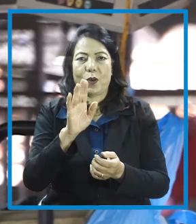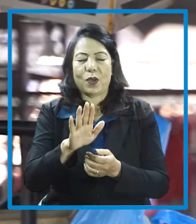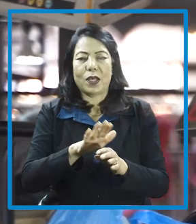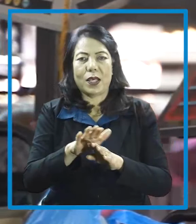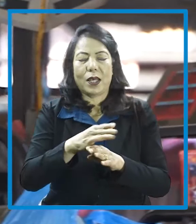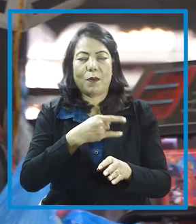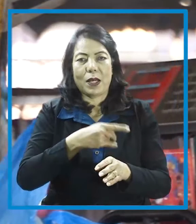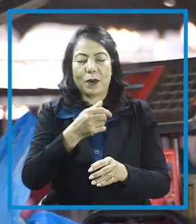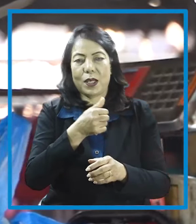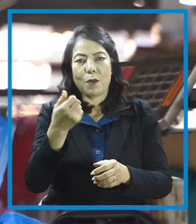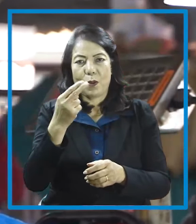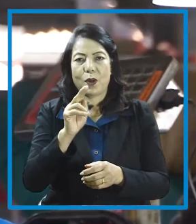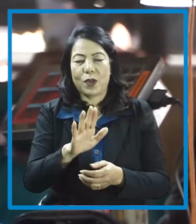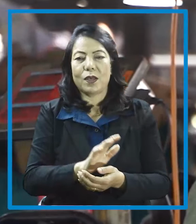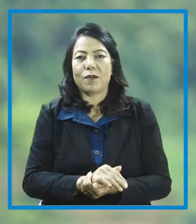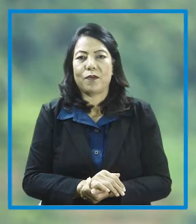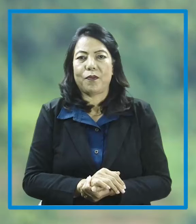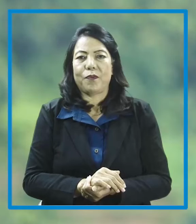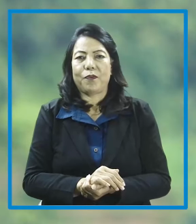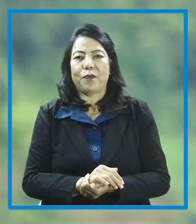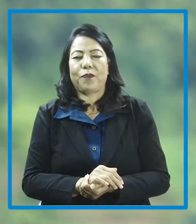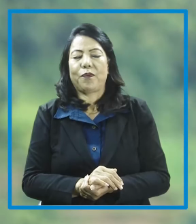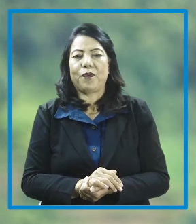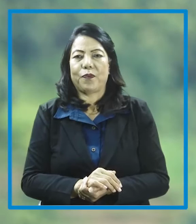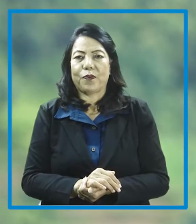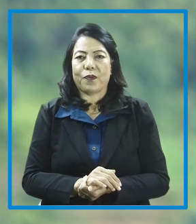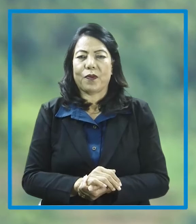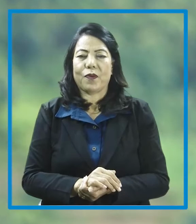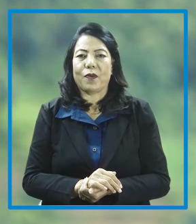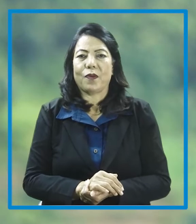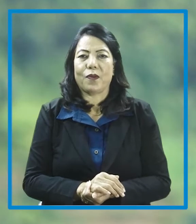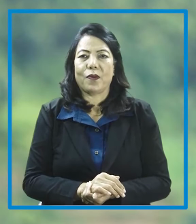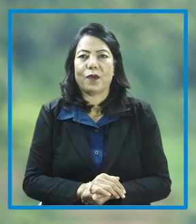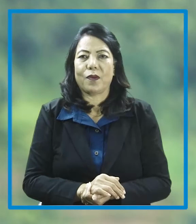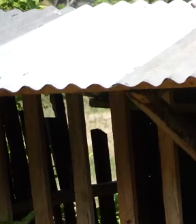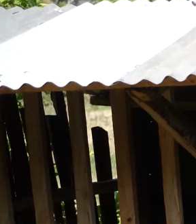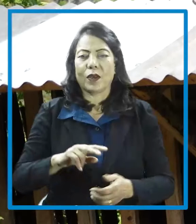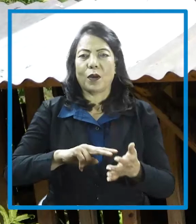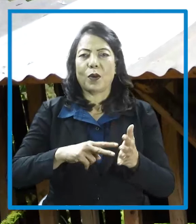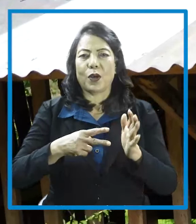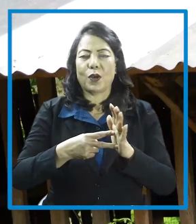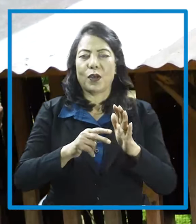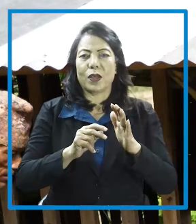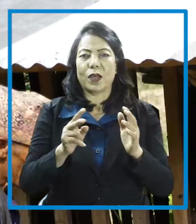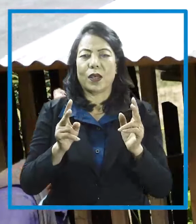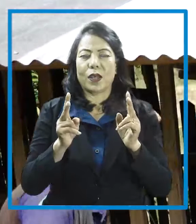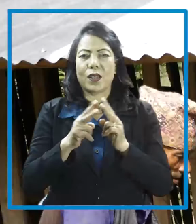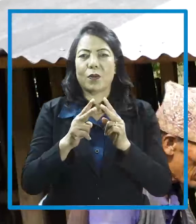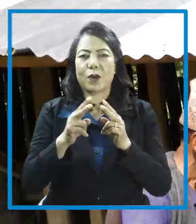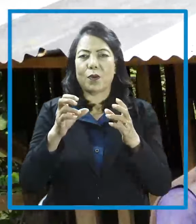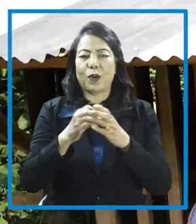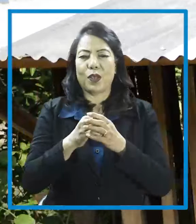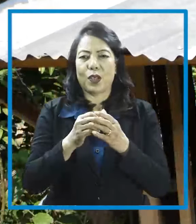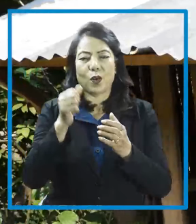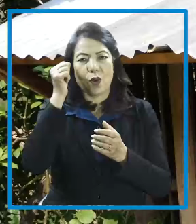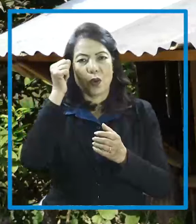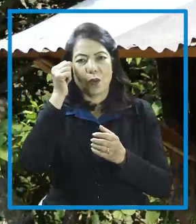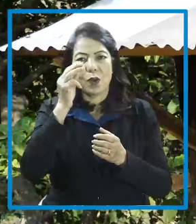लिएर जाने त्यसरी ल्याएर बेच्ने गरेको छ अहिले चाहिँ। फाइदै भएको छ, धेरै नै फाइदा भएको छ, राम्रो भएको छ भनौँ। परियोजना सम्बद्ध